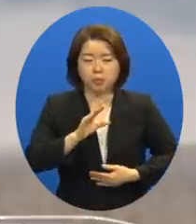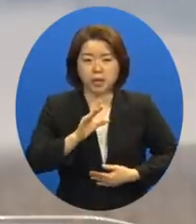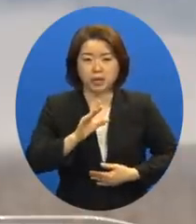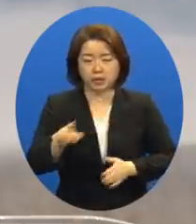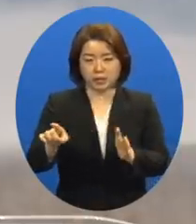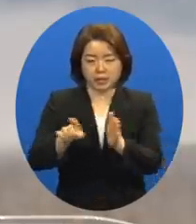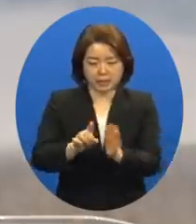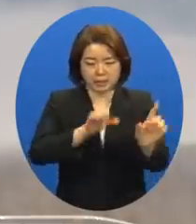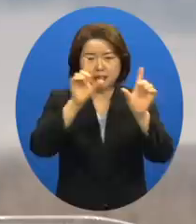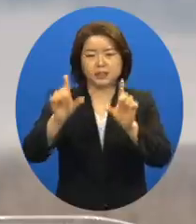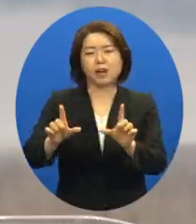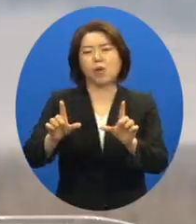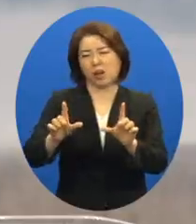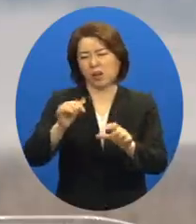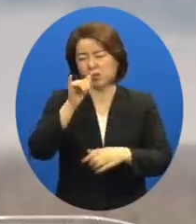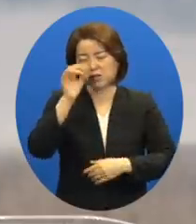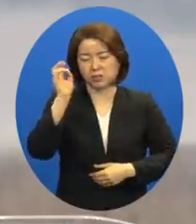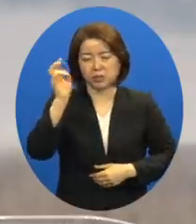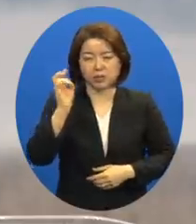신앙생활을 못하는 것입니다.